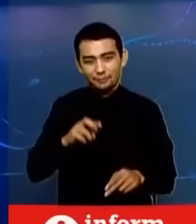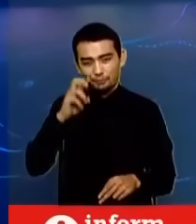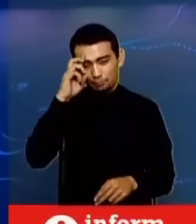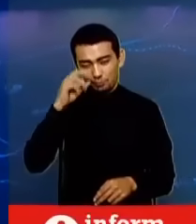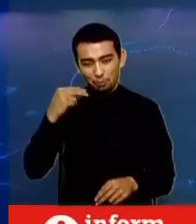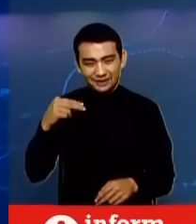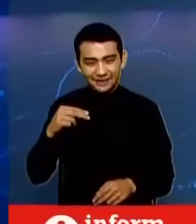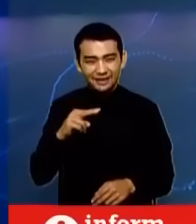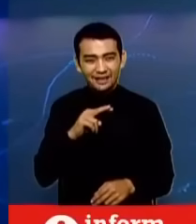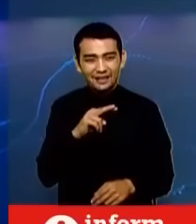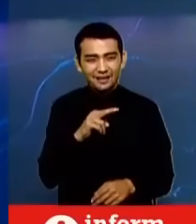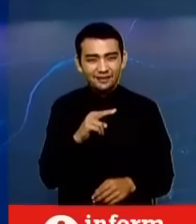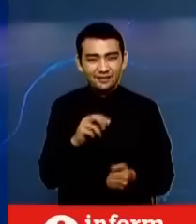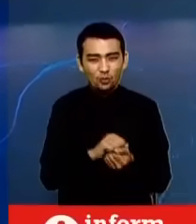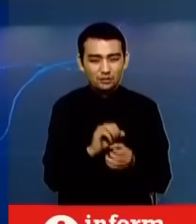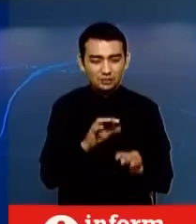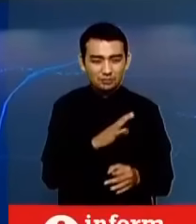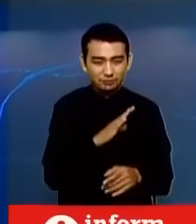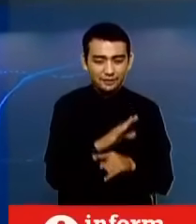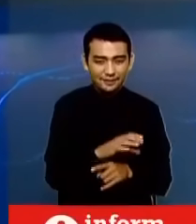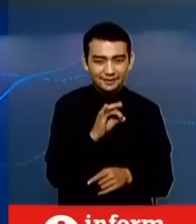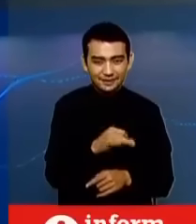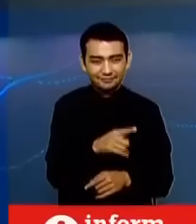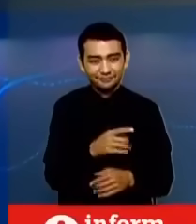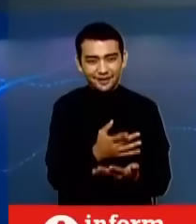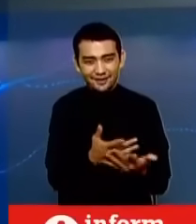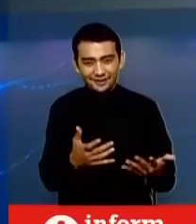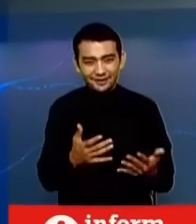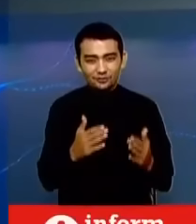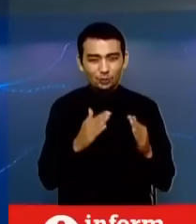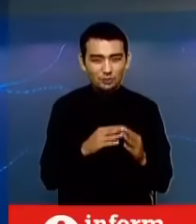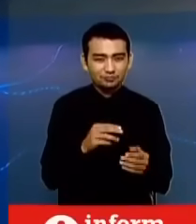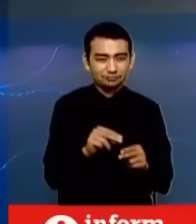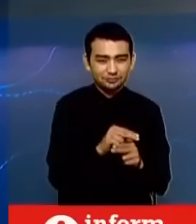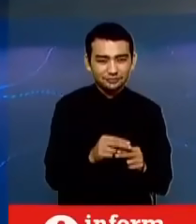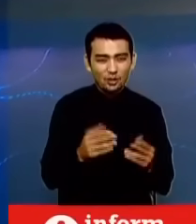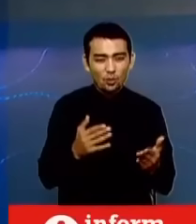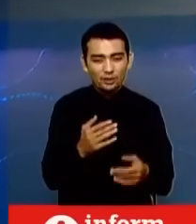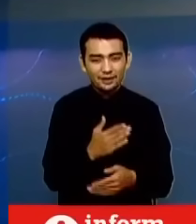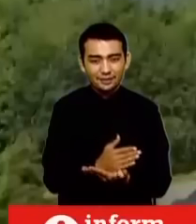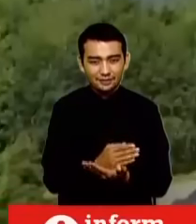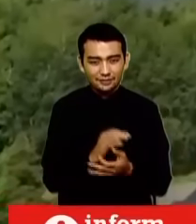резиденциясындағы жағдай қалай? Нысаналық бағыты өзгерген ғимараттарда қандай жұмыстар атқарылып жатыр?